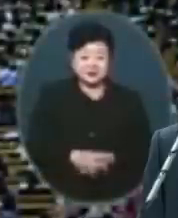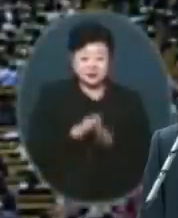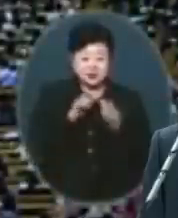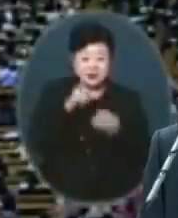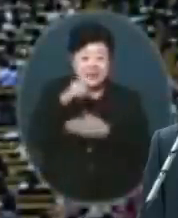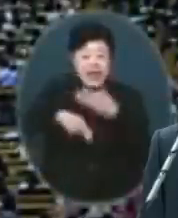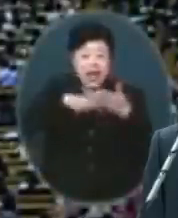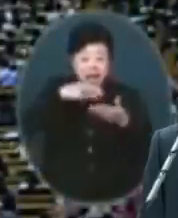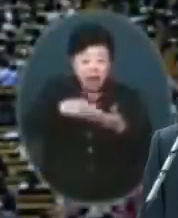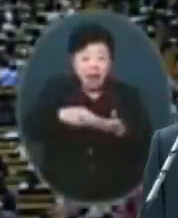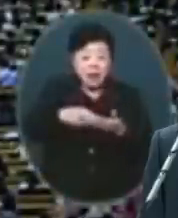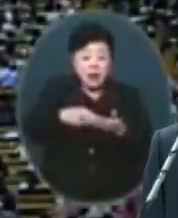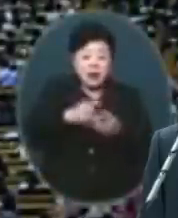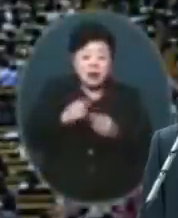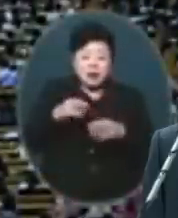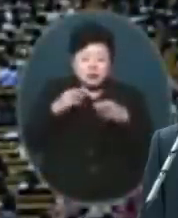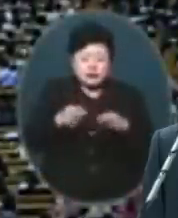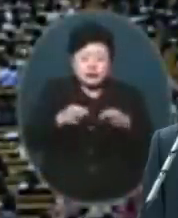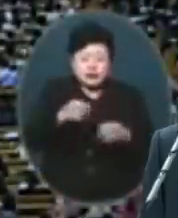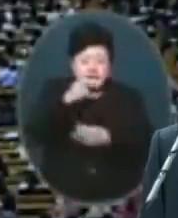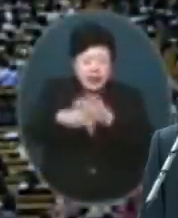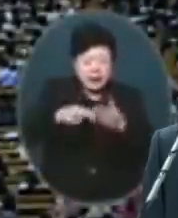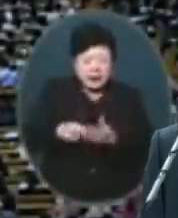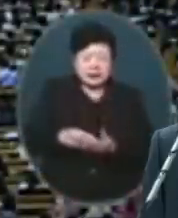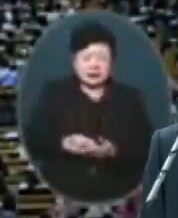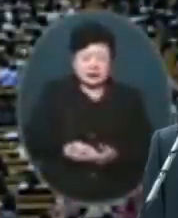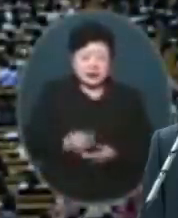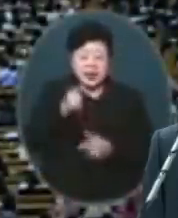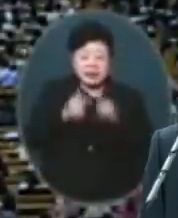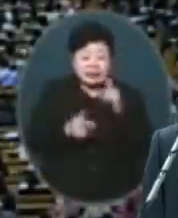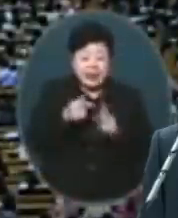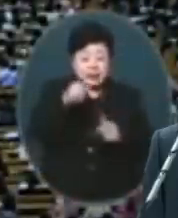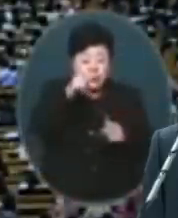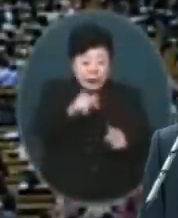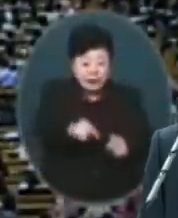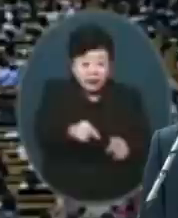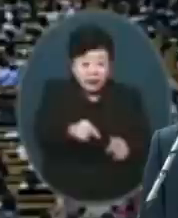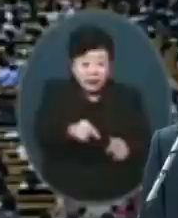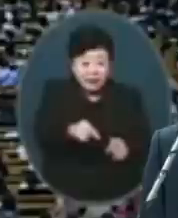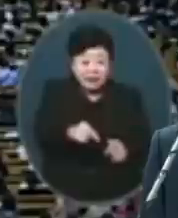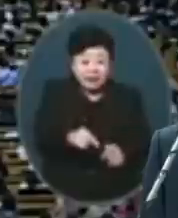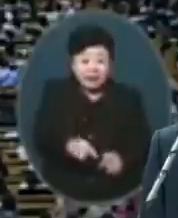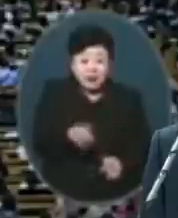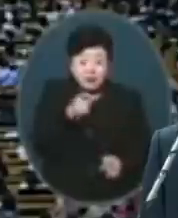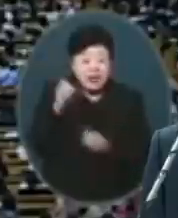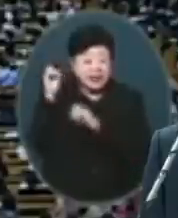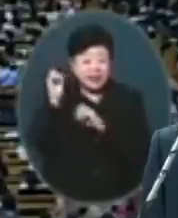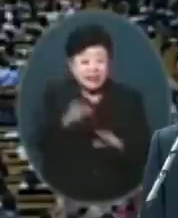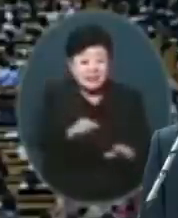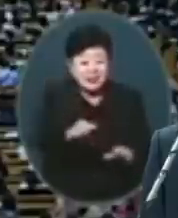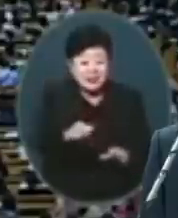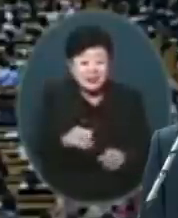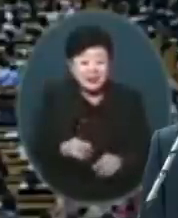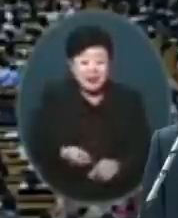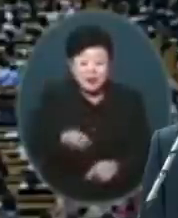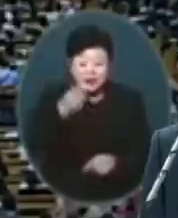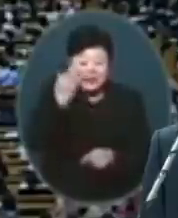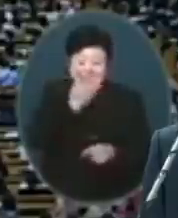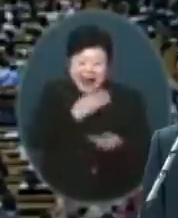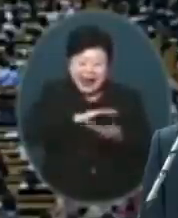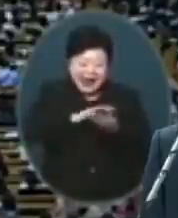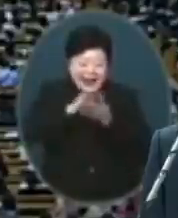모세가 야훼께 부르짖었더니 야훼께서 그에게 한 나무를 가리키시니 그가 물에 던지니 물이 달아졌더라.